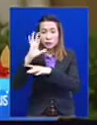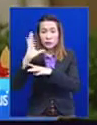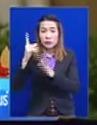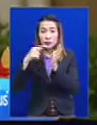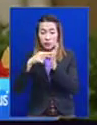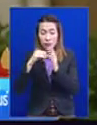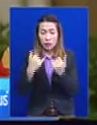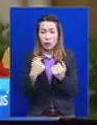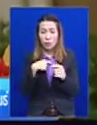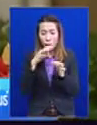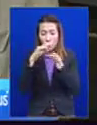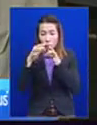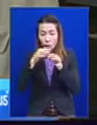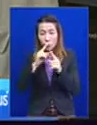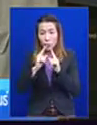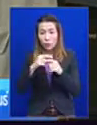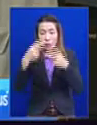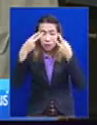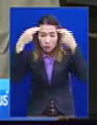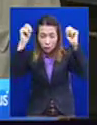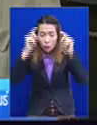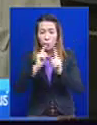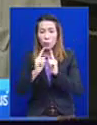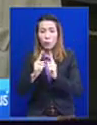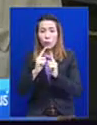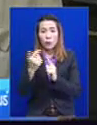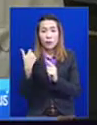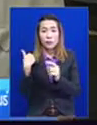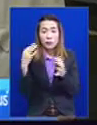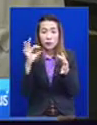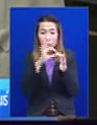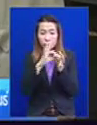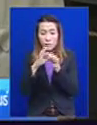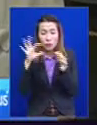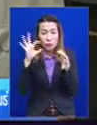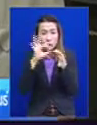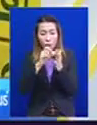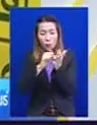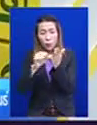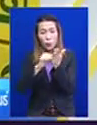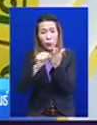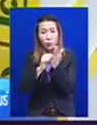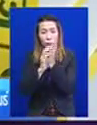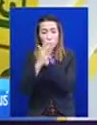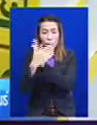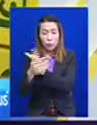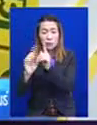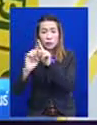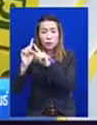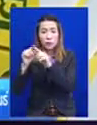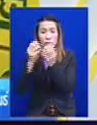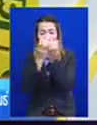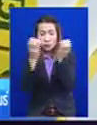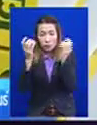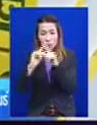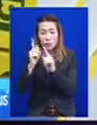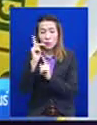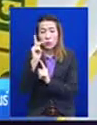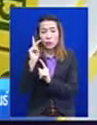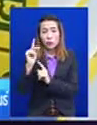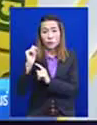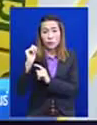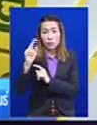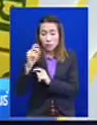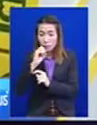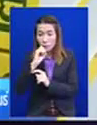าตนได้คุยกับนายกรัฐมนตรีมาโดยตลอดแต่ไม่ใช่เหตุในการปรับแก้บทเฉพาะการเพราะกรท.ได้เขียนไว้อ